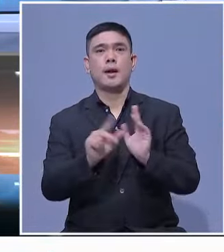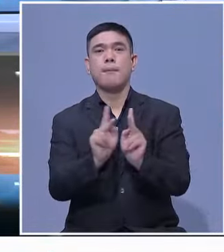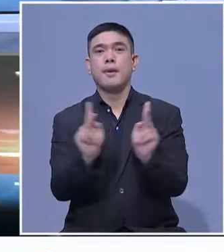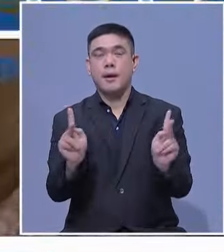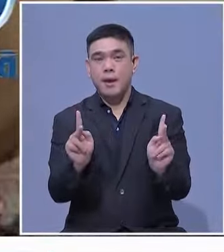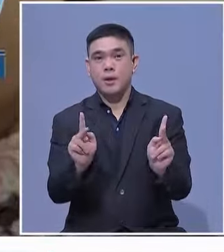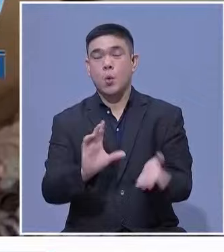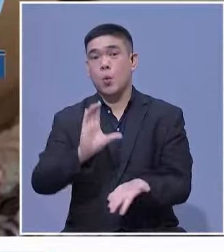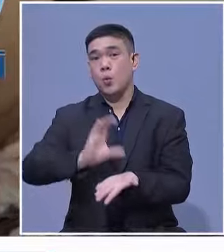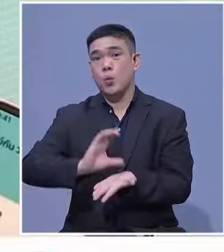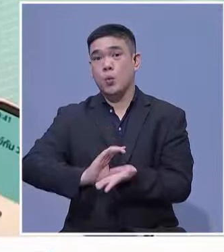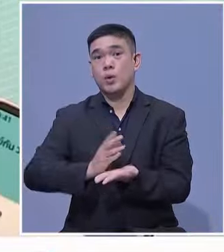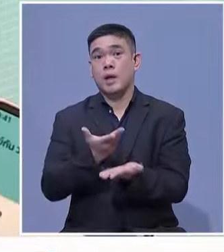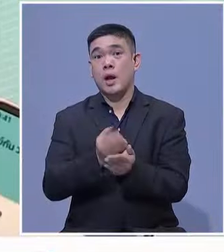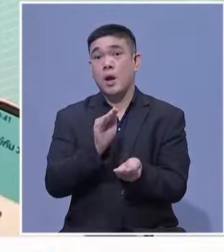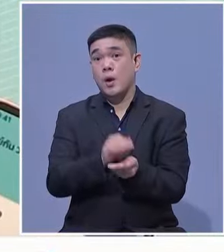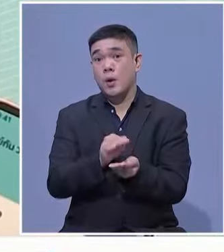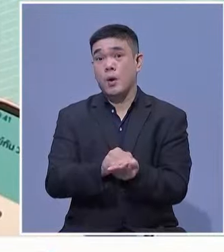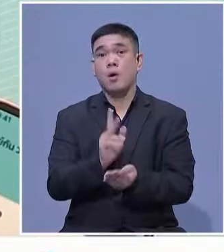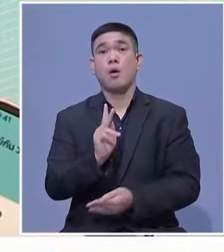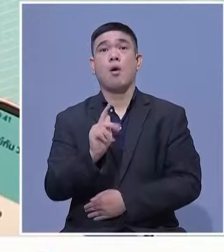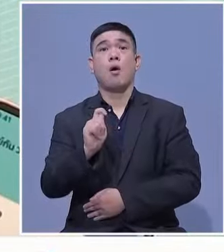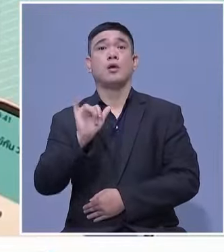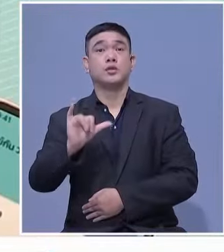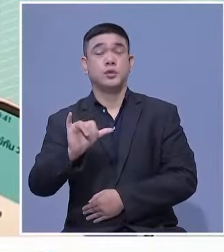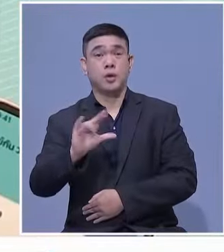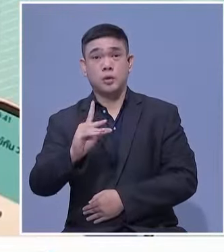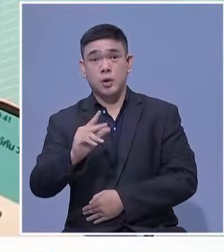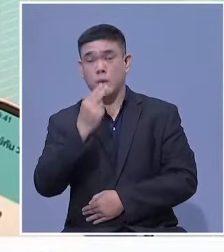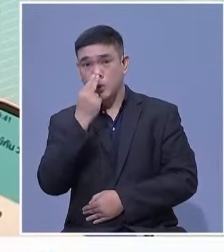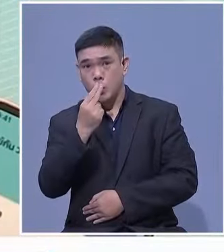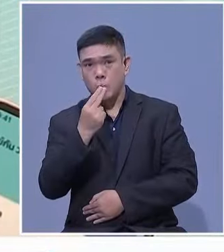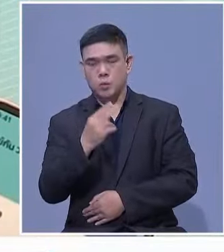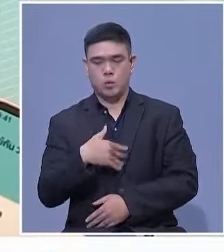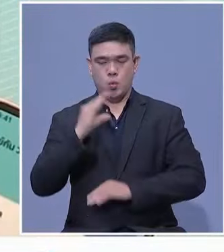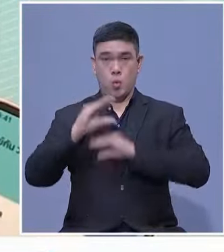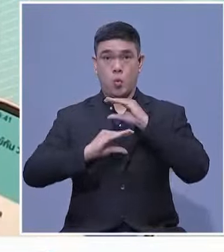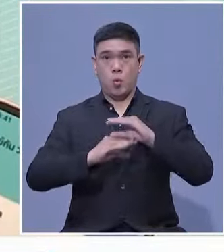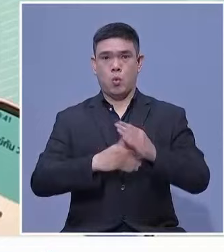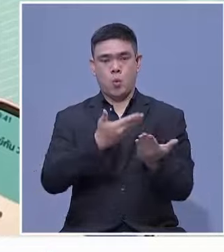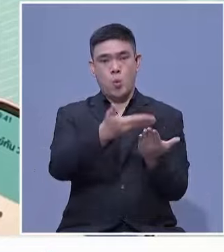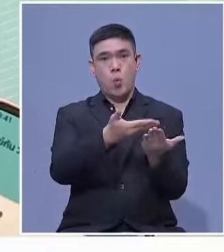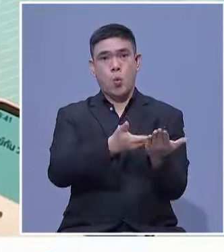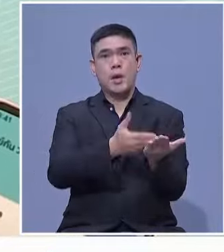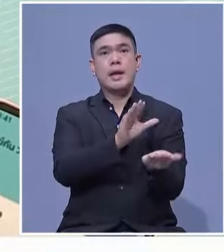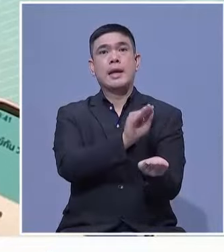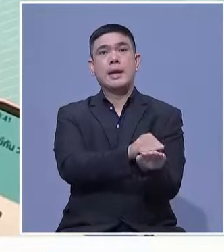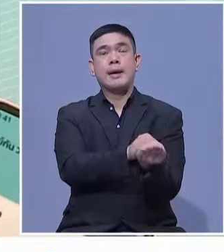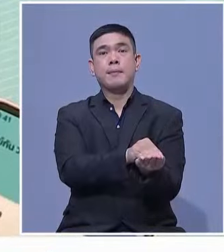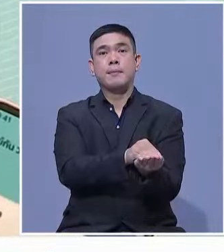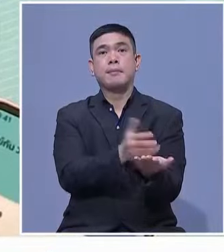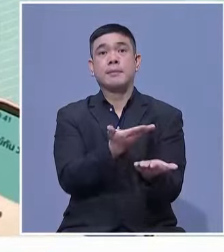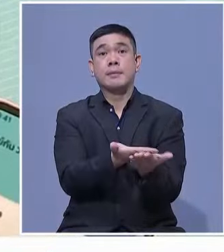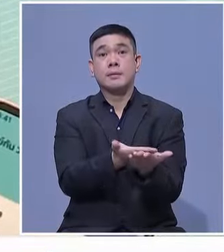กรรมการกองทุนการออมแห่งชาติหรือกอชนะครับก็เปิดเผยถึงความคึบหน้าโครงการสลากสะสมทรัพย์เพื่อเงินออมยาม